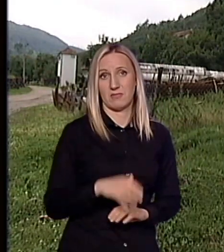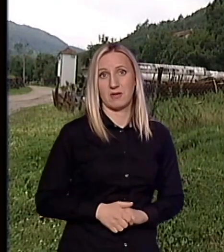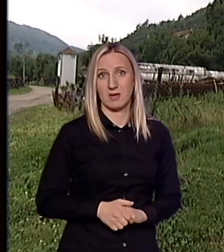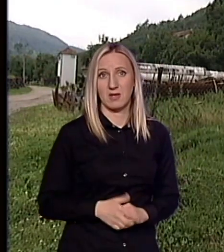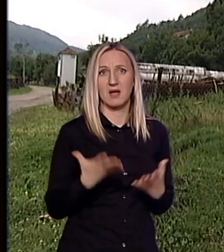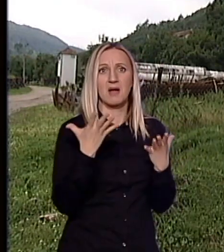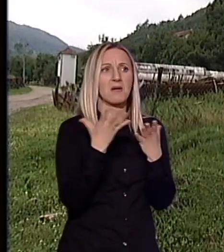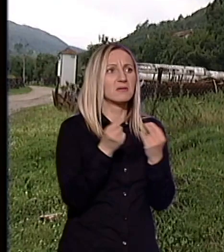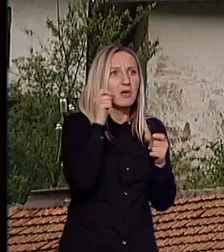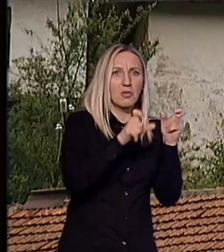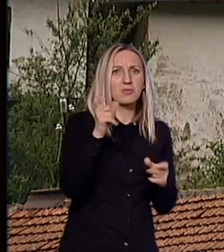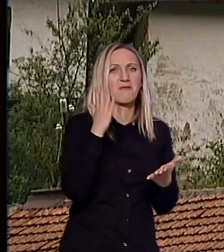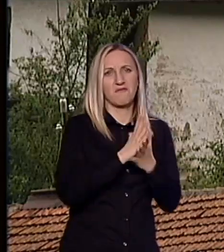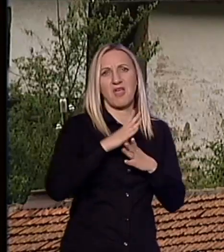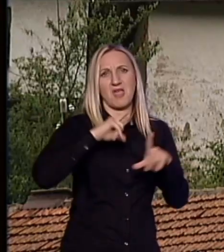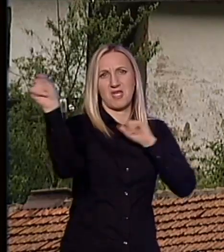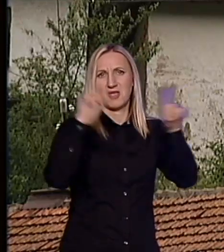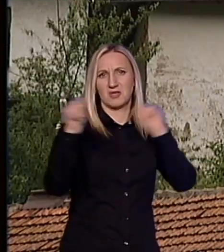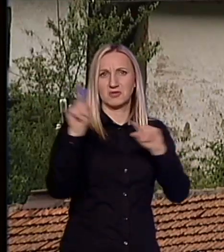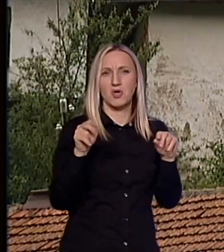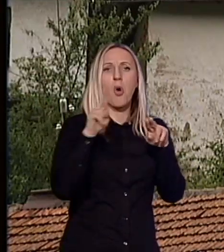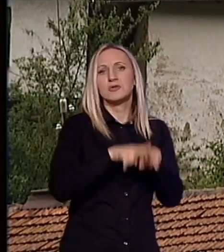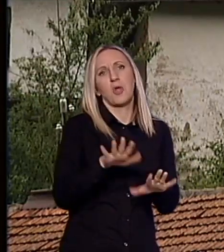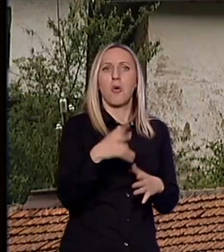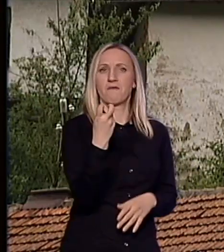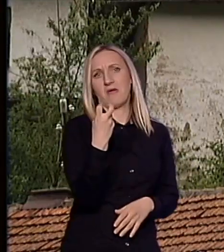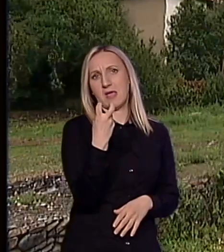Većina se ljudi raselila, ima nas oko 200, do